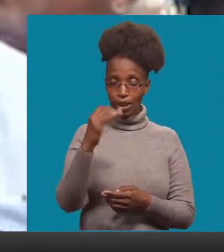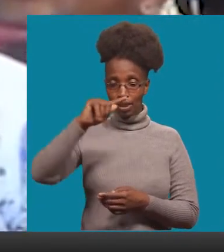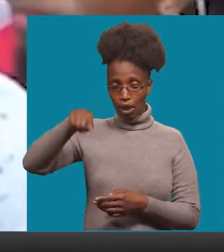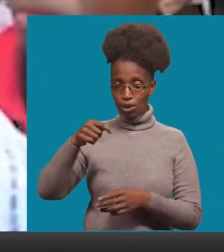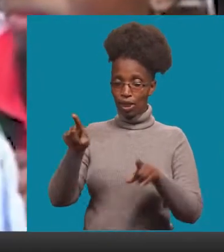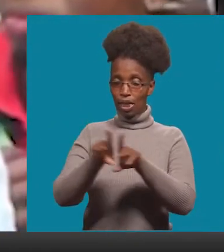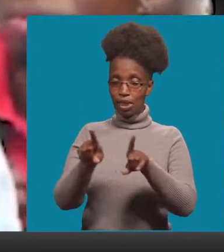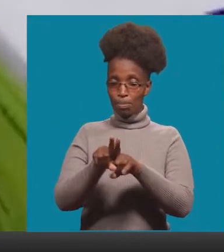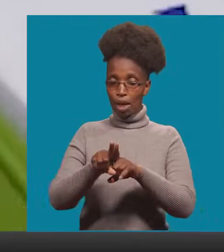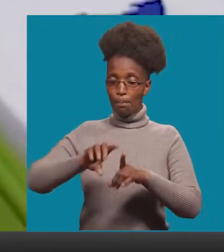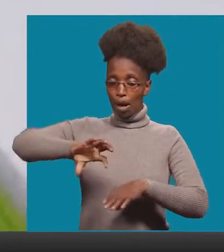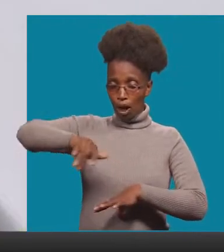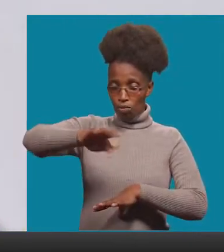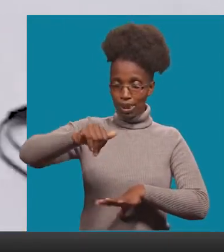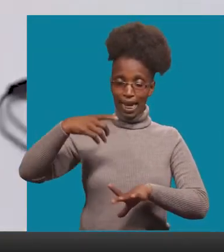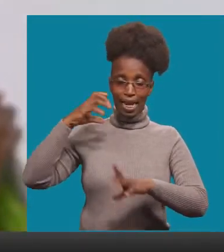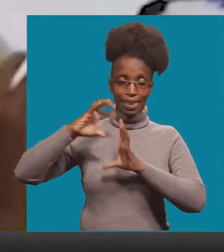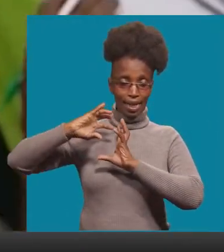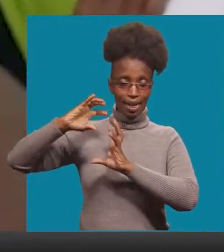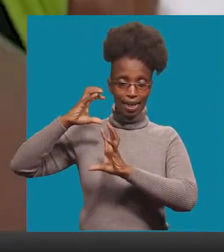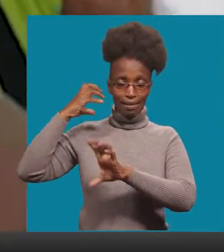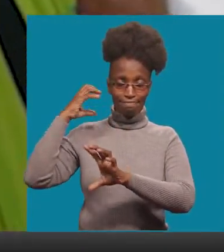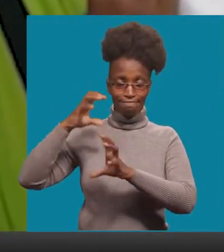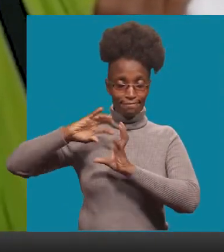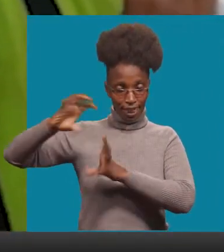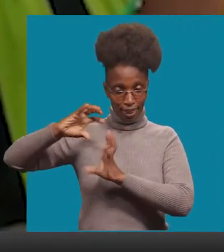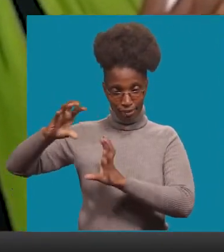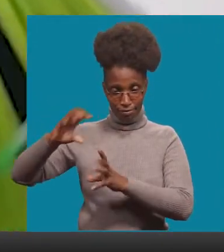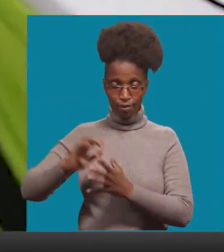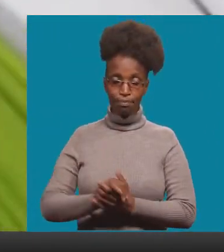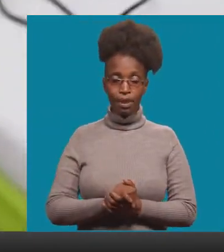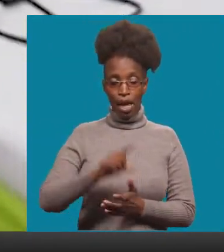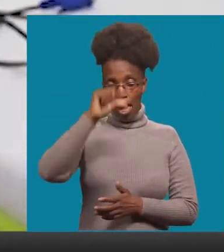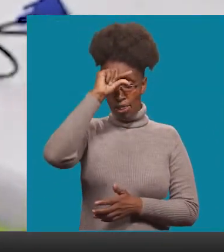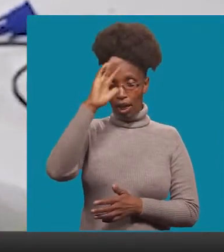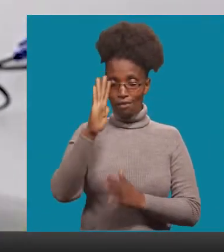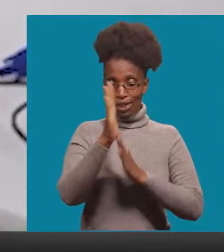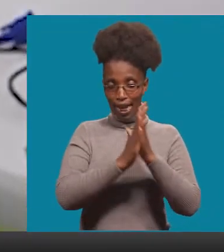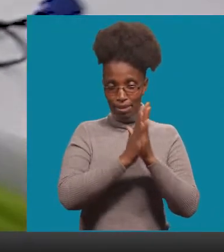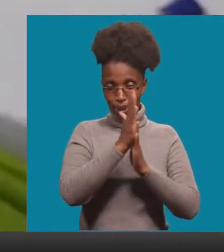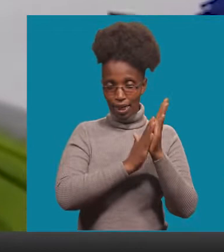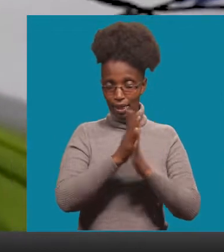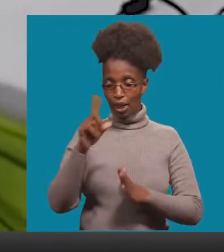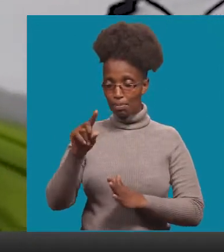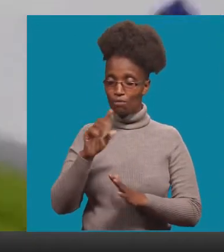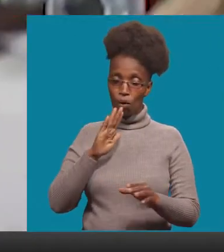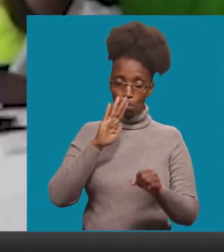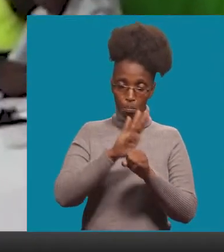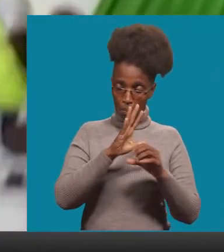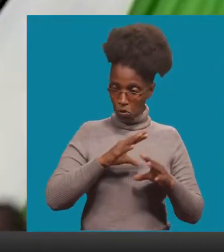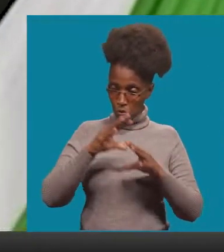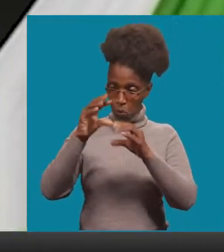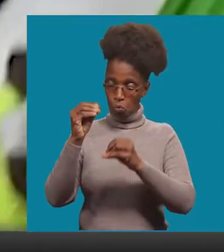143,000. Katika kaunti hiyo ya Kilifi, mwaniaji ugavana wakili George Kithi kwa upande wake ameapa